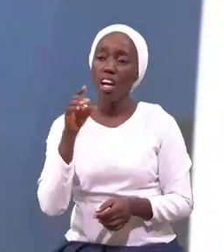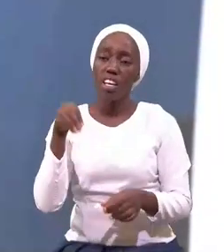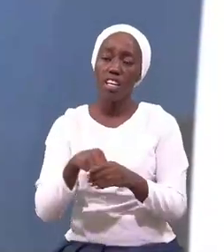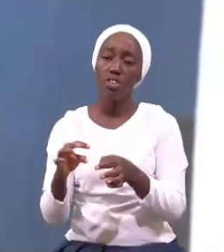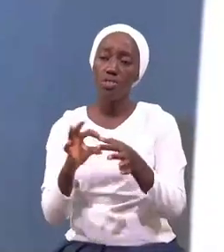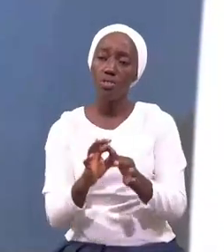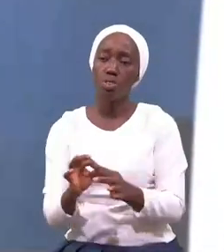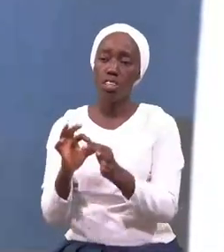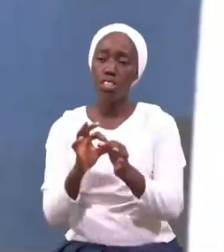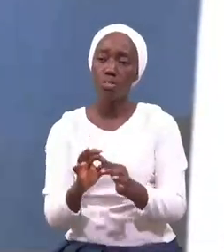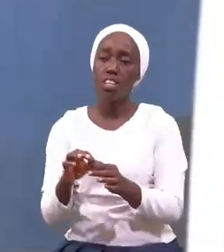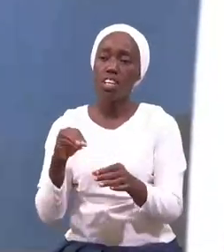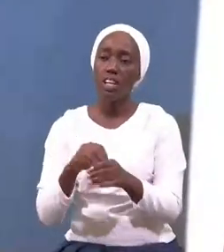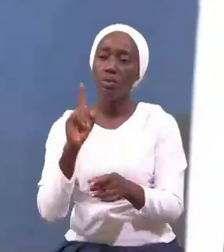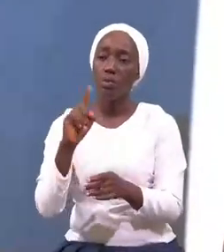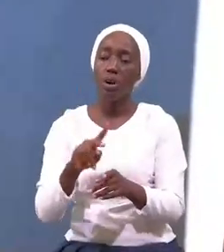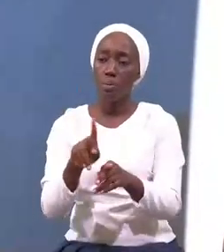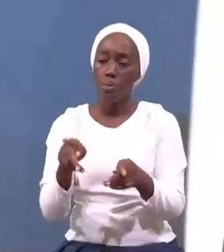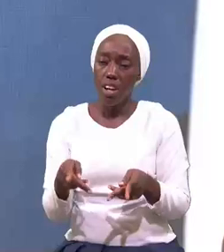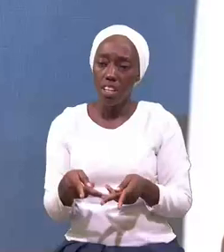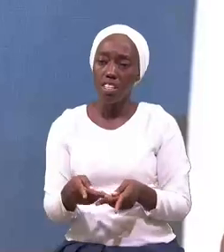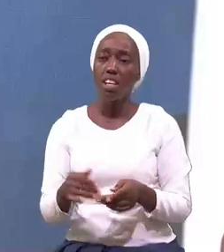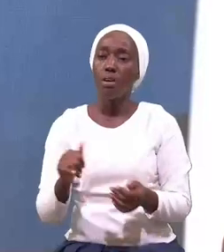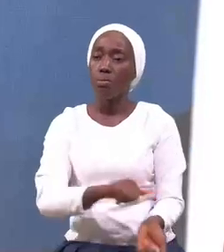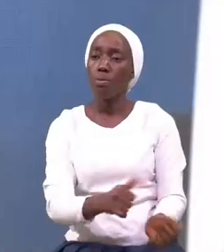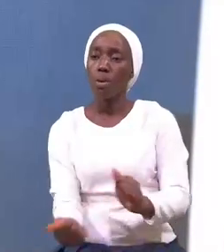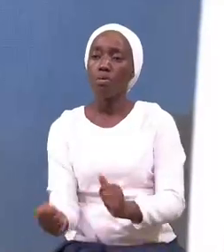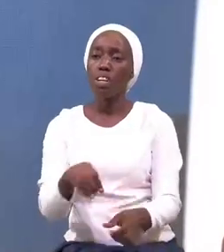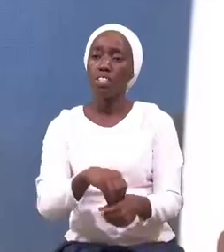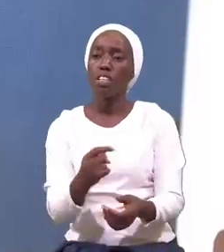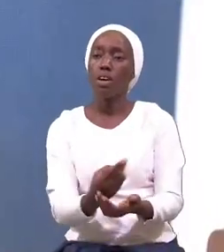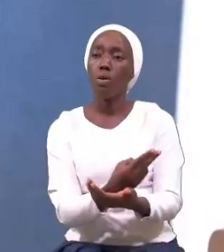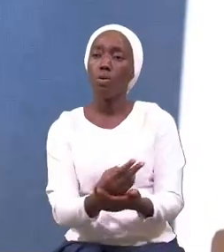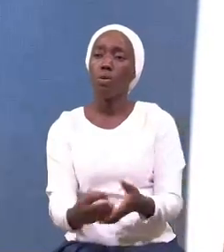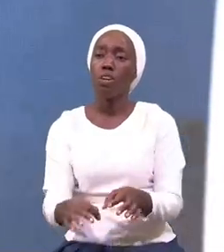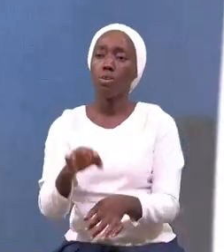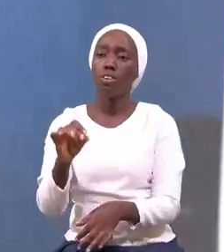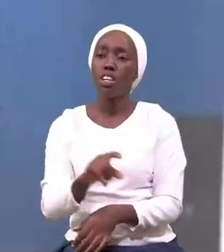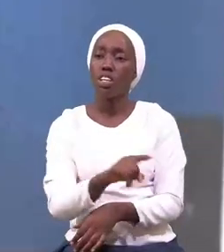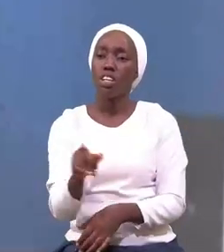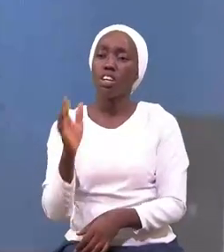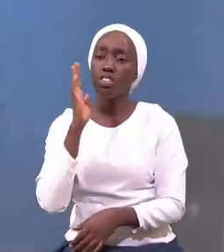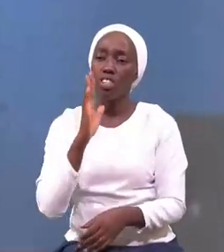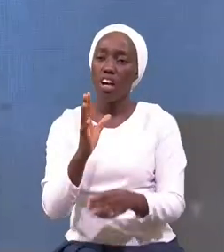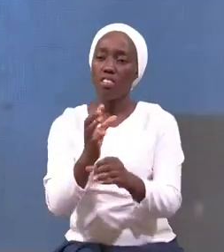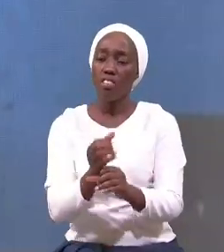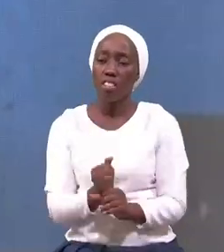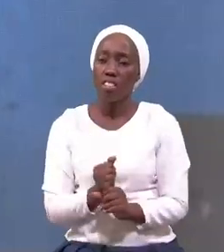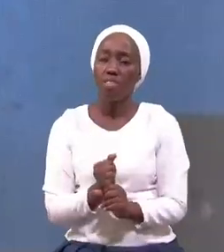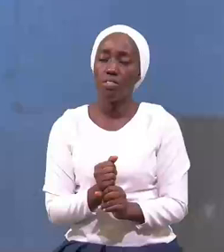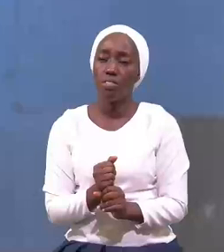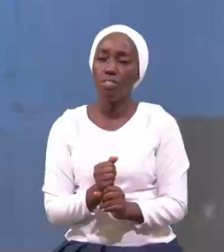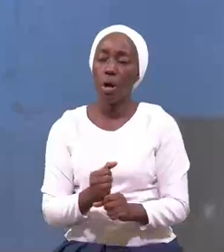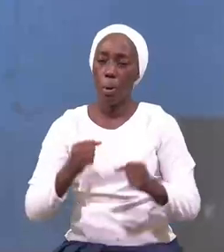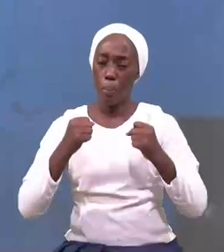Ils étaient d'un seul accord en un même lieu. Et ils étaient baptisés du Saint-Esprit. Vous recevrez une